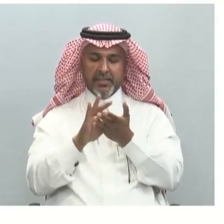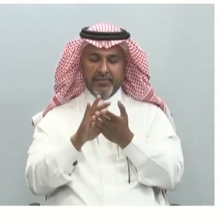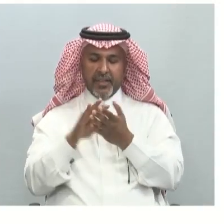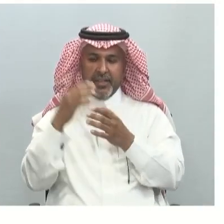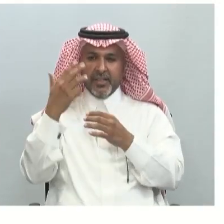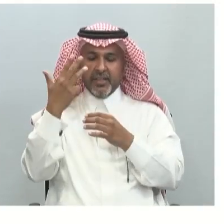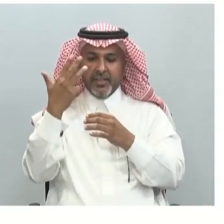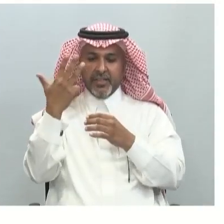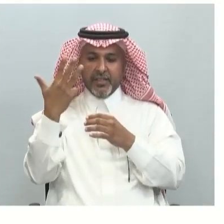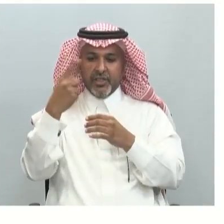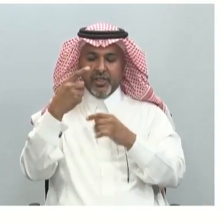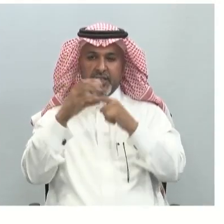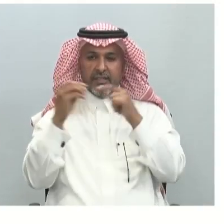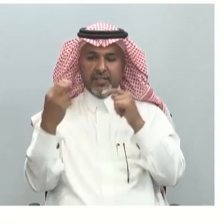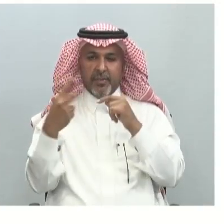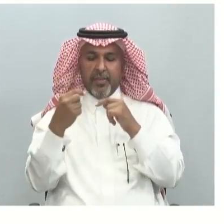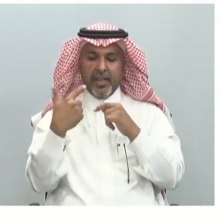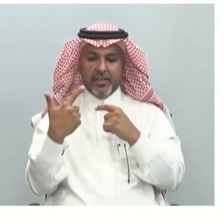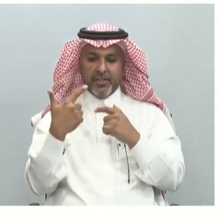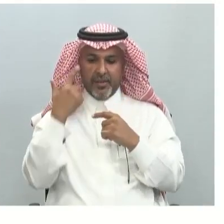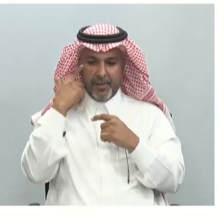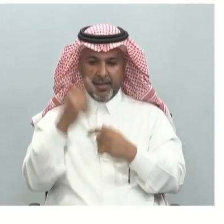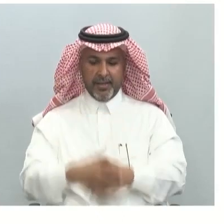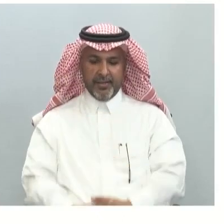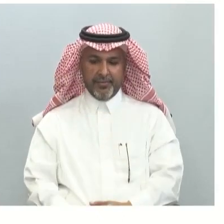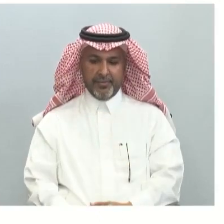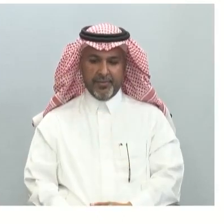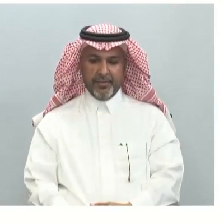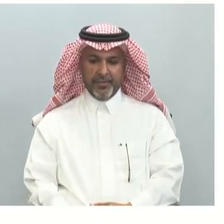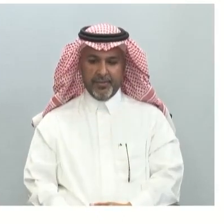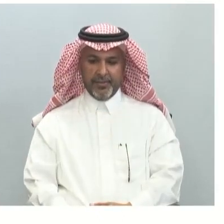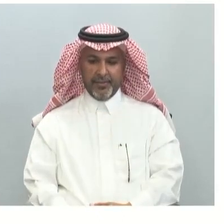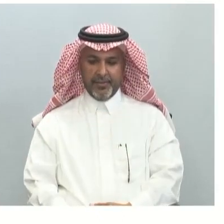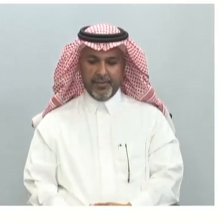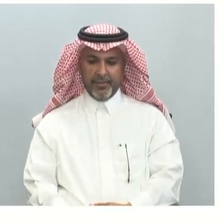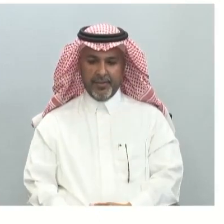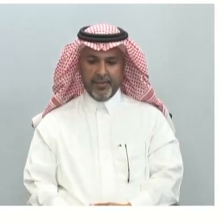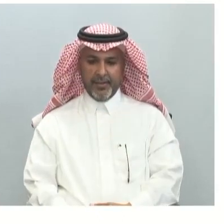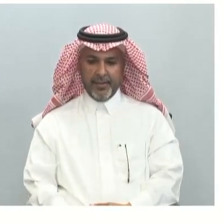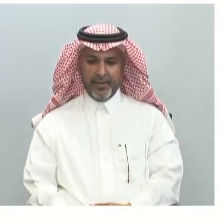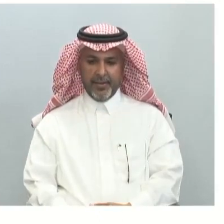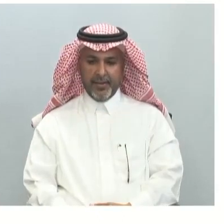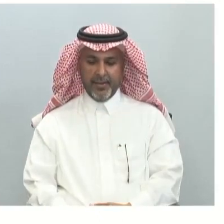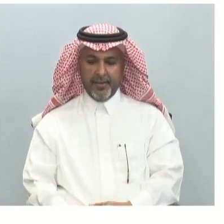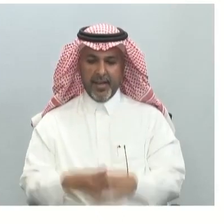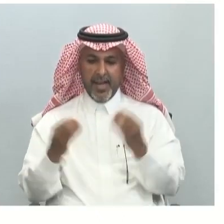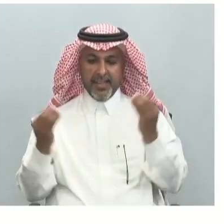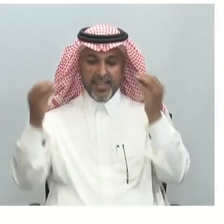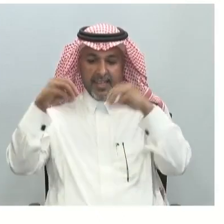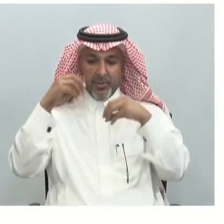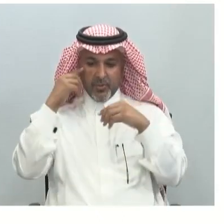سالب سته على اثنين سالب ثلاثه تربيع موجب تسعه اقوم اضيف تسعه لكلا